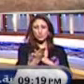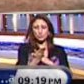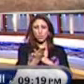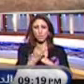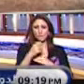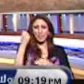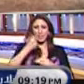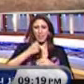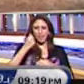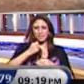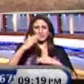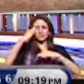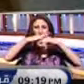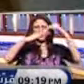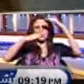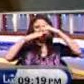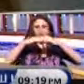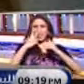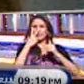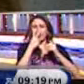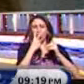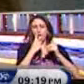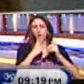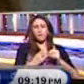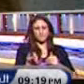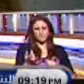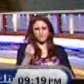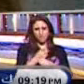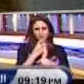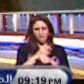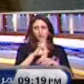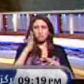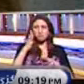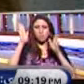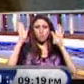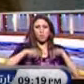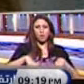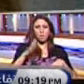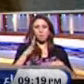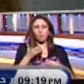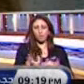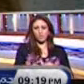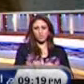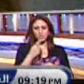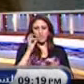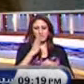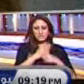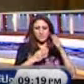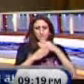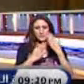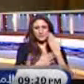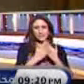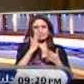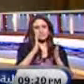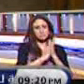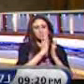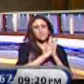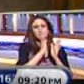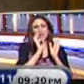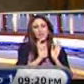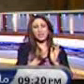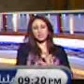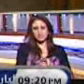عجاز النخيل والسقف بتاعه. طبعا ده تم كحل مؤقت لحين احلال المكان نفسه على